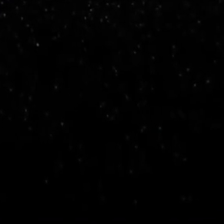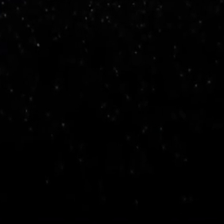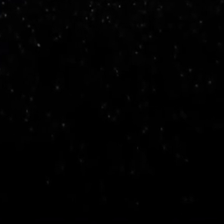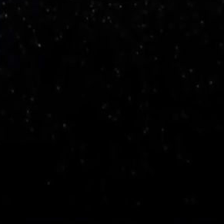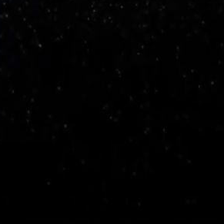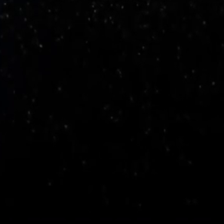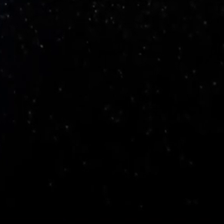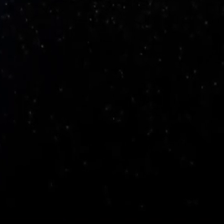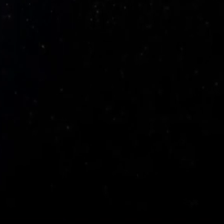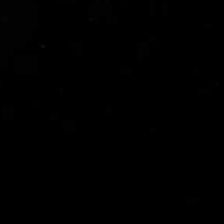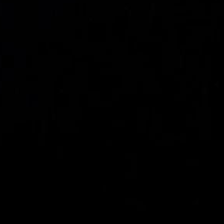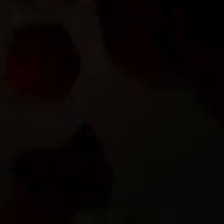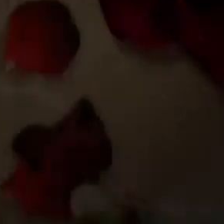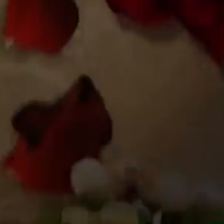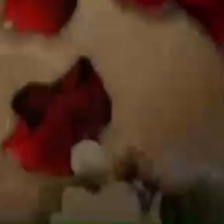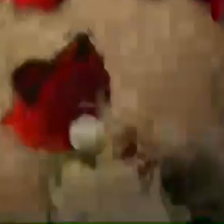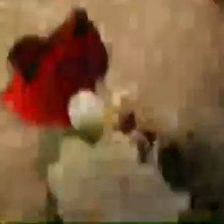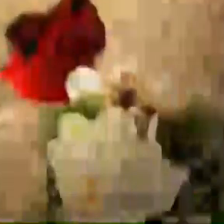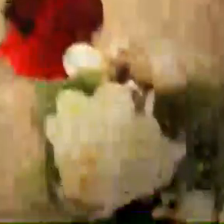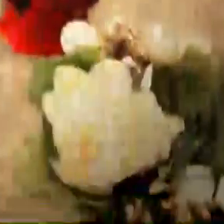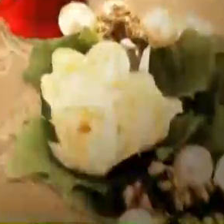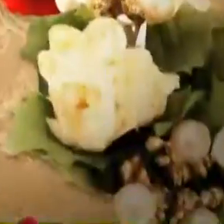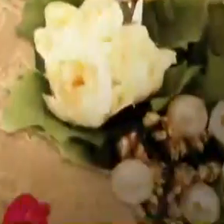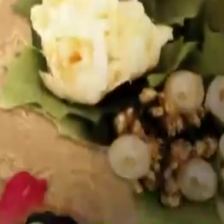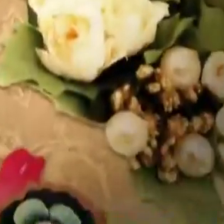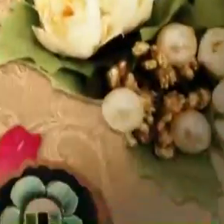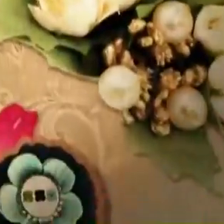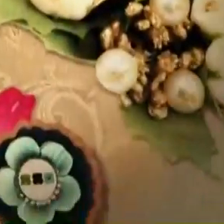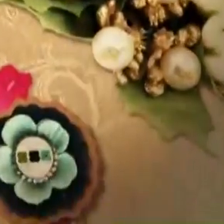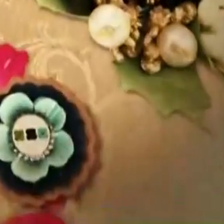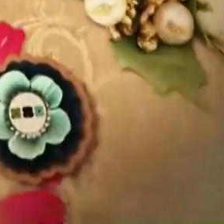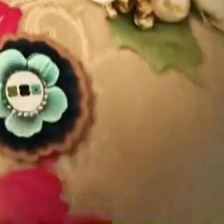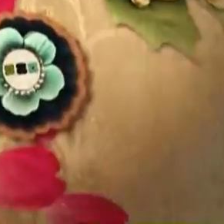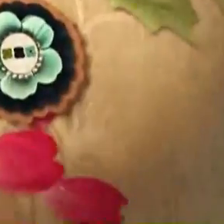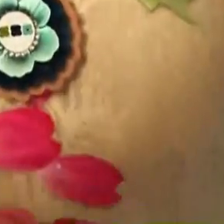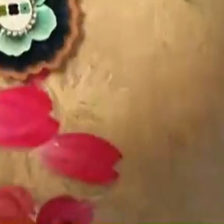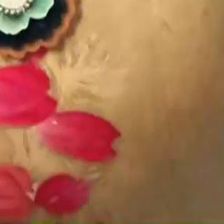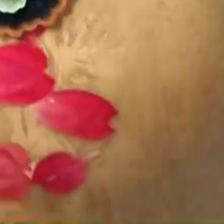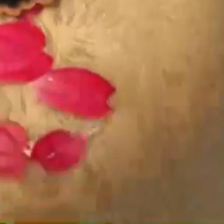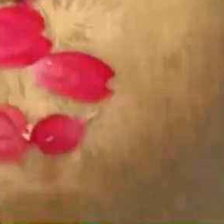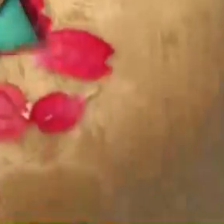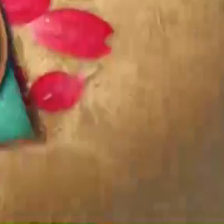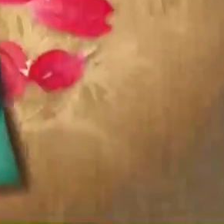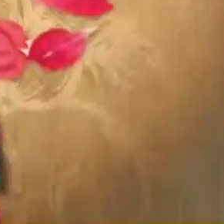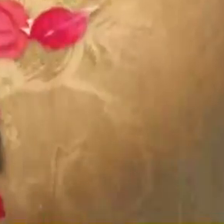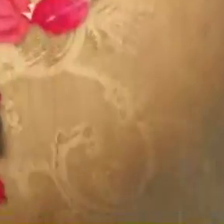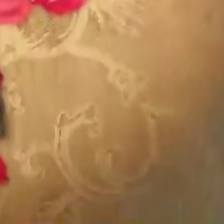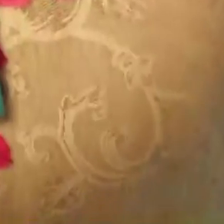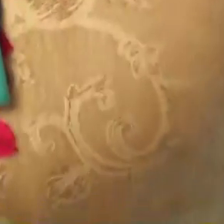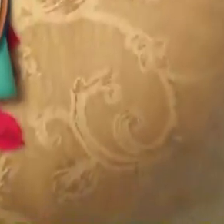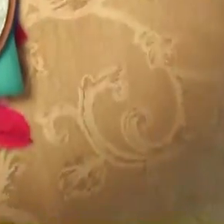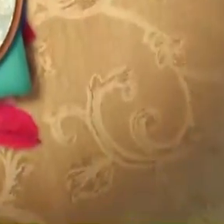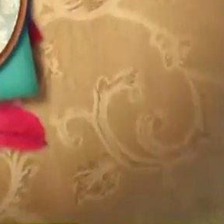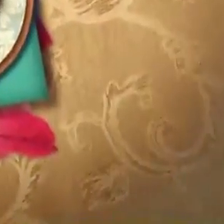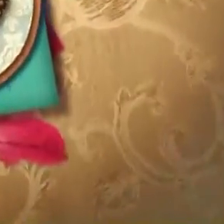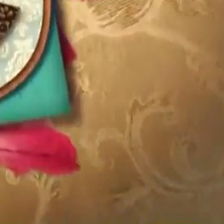etrafına ışık saçtı. Zengin Kız Fakir Oğlan yazılı bir düğün davetiyesinin içinde oyuncuların görüntüleri eşliğinde jenerik